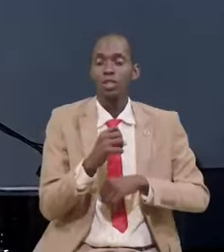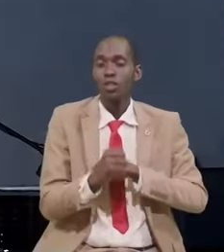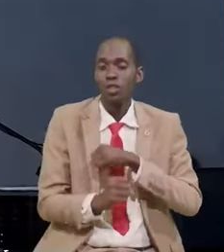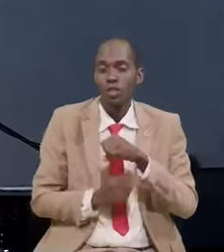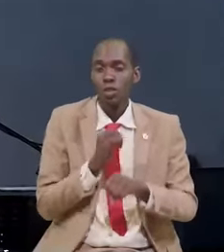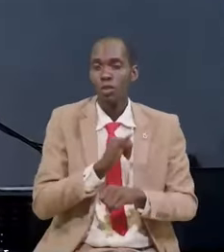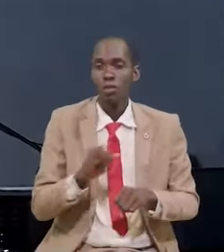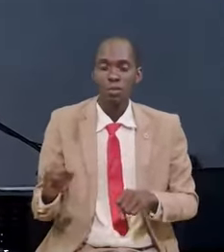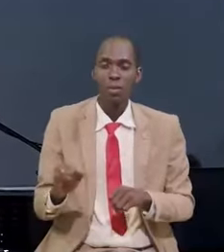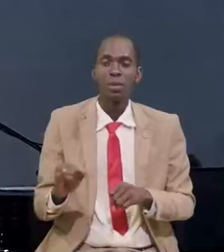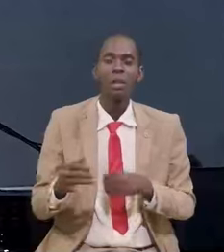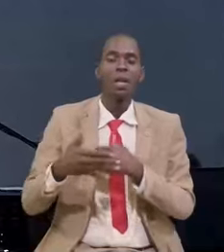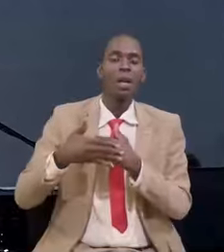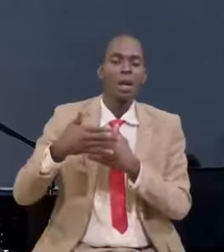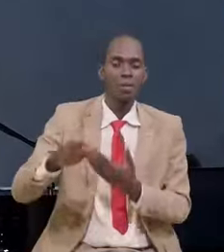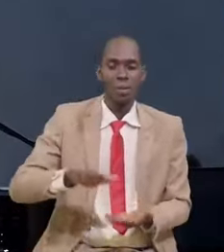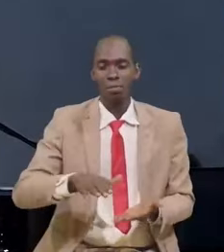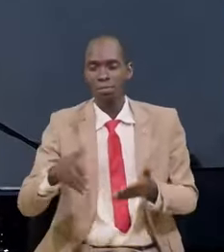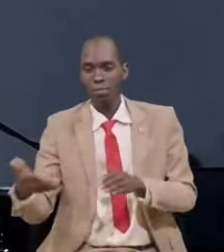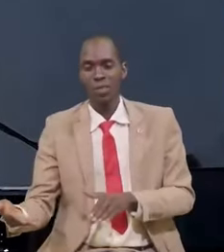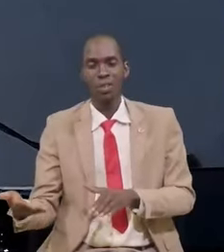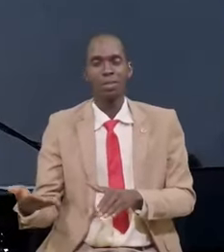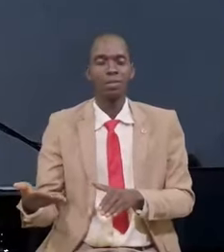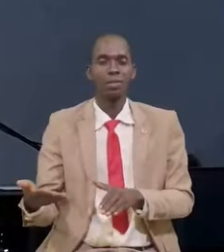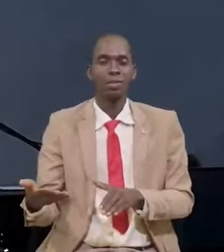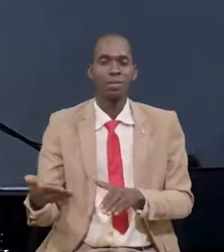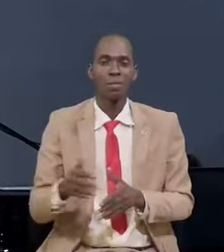et la souffrance dans l'au-delà.